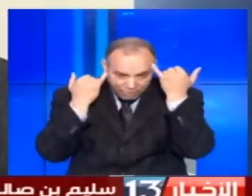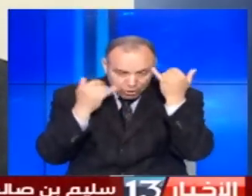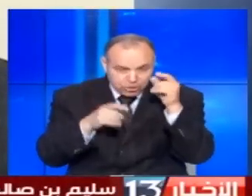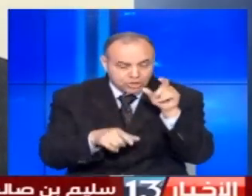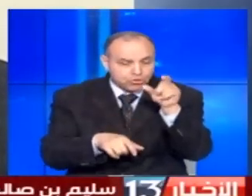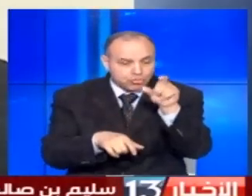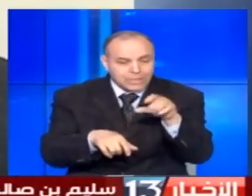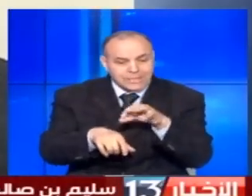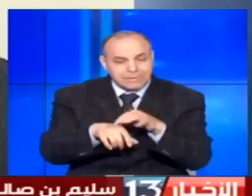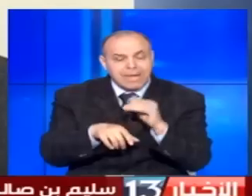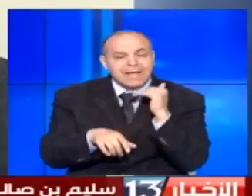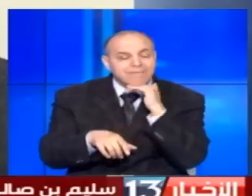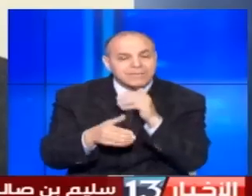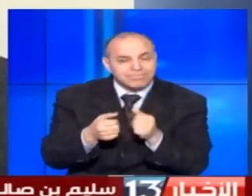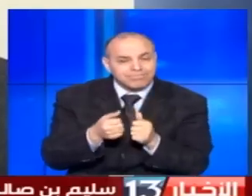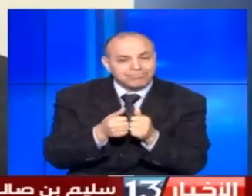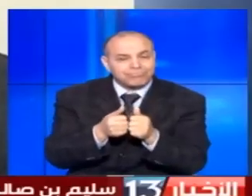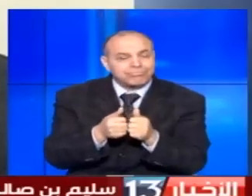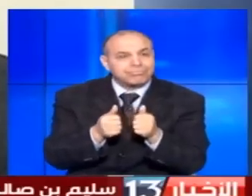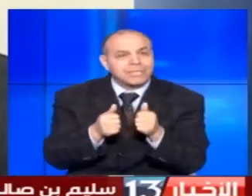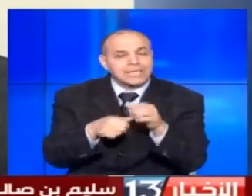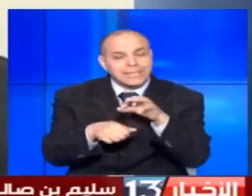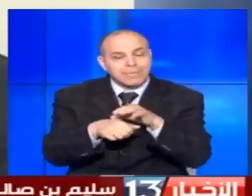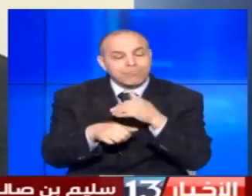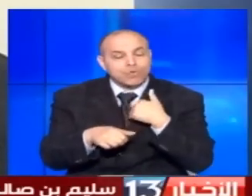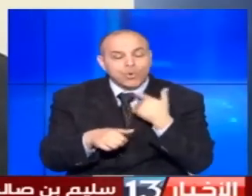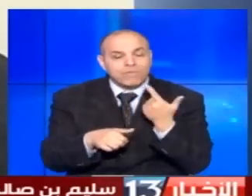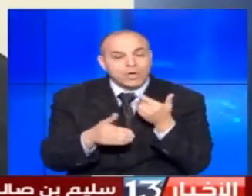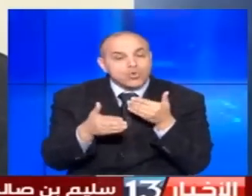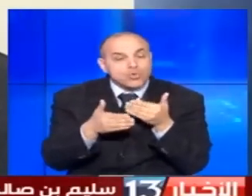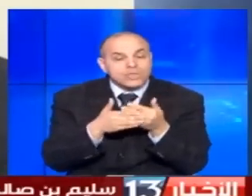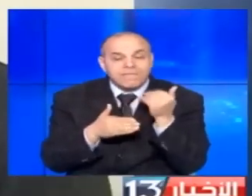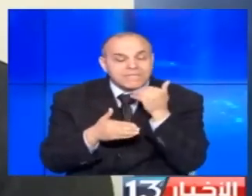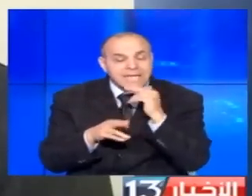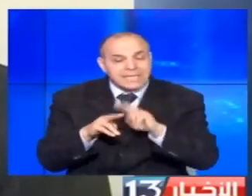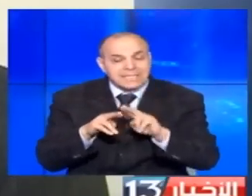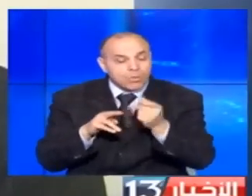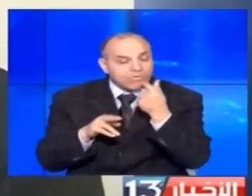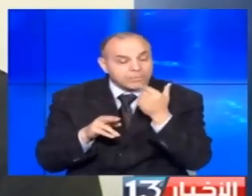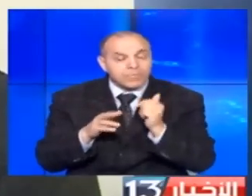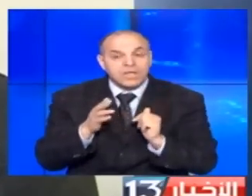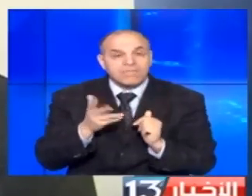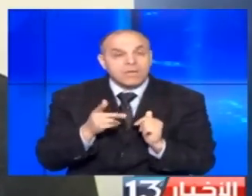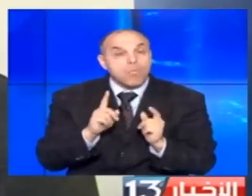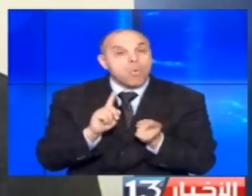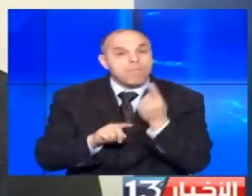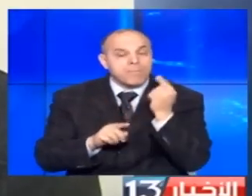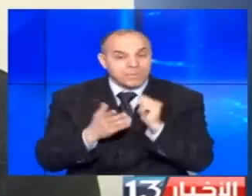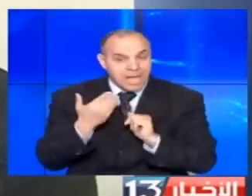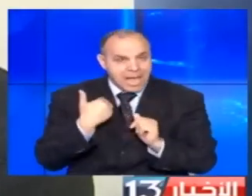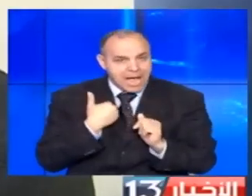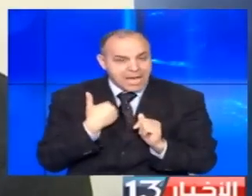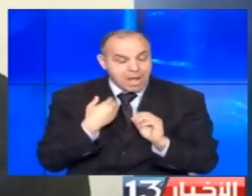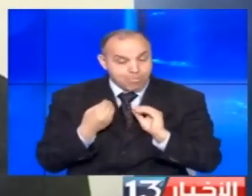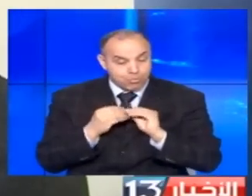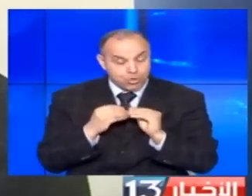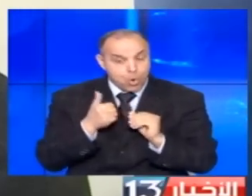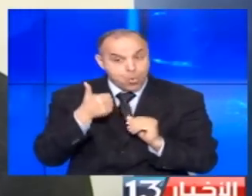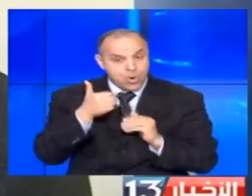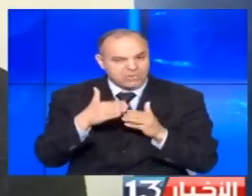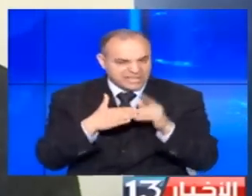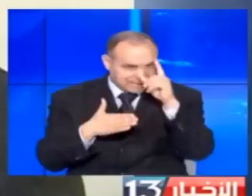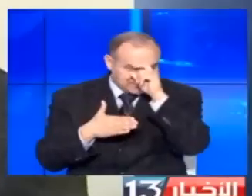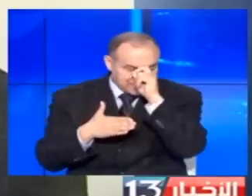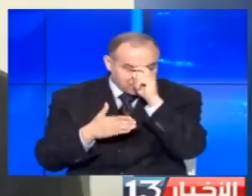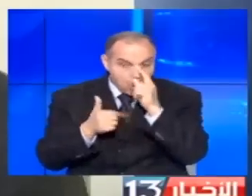يوصل باسهل طريقه الى الطبيب اعه مش يوصل معناتها يعالج هذك اهم شيء على خاطر هذه المشكله المعضله الكبيره